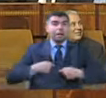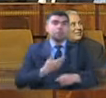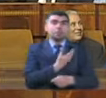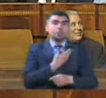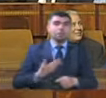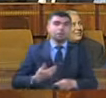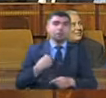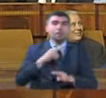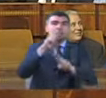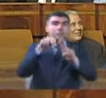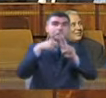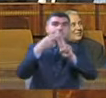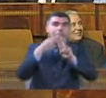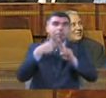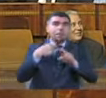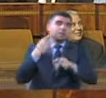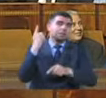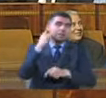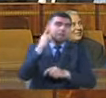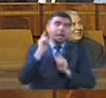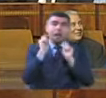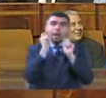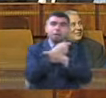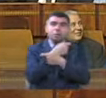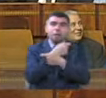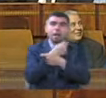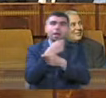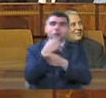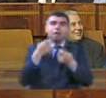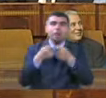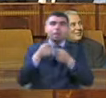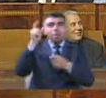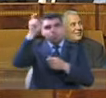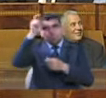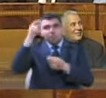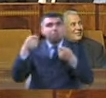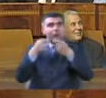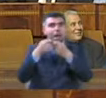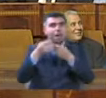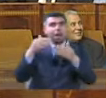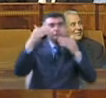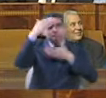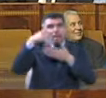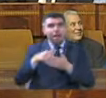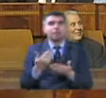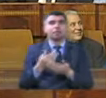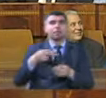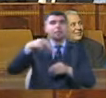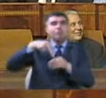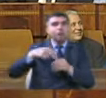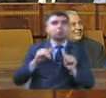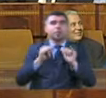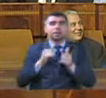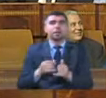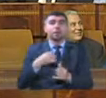نجاوبك على قلتي سولوا الناس تاع الشرق، لانك قارنتي الناس تاع تونس باغيين يكون بحال المغرب، والناس تاع النفط وكذا.